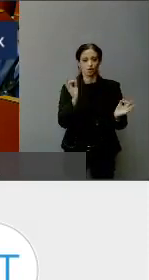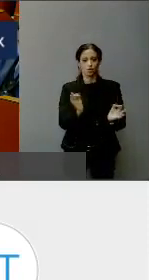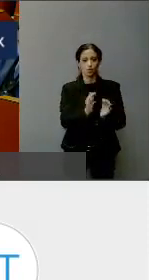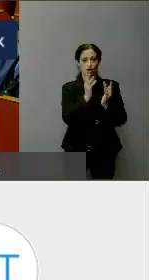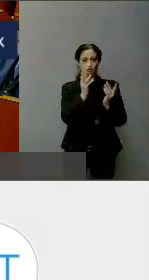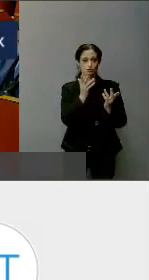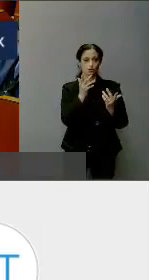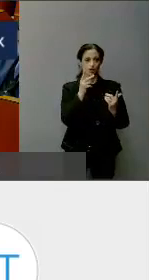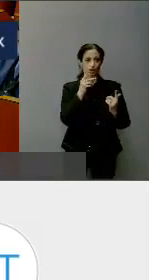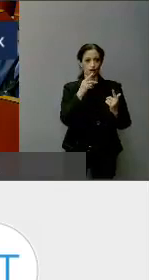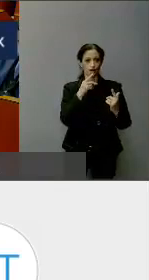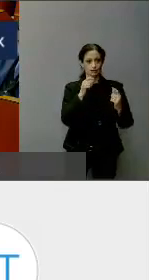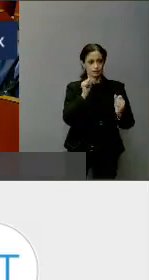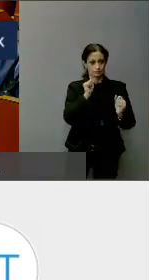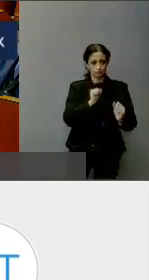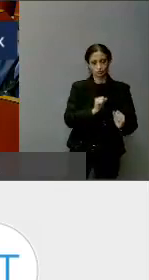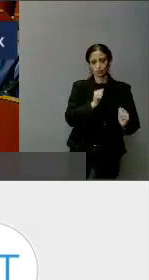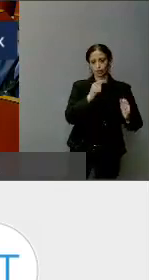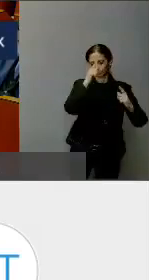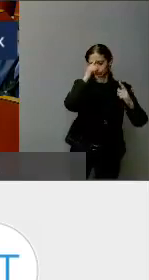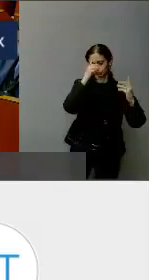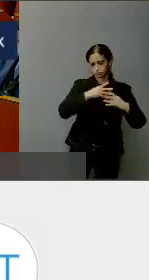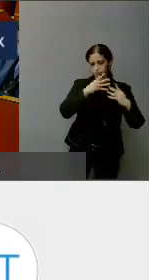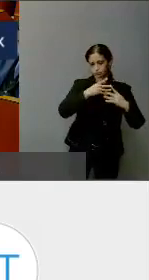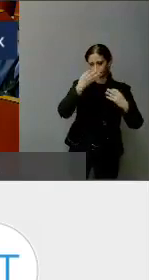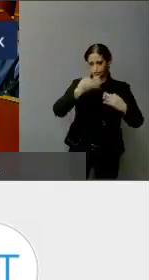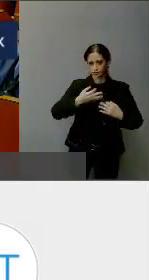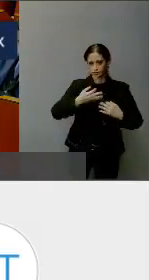aggiorneremo di quello che è già stato deciso